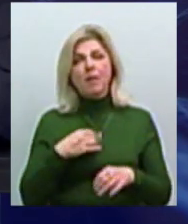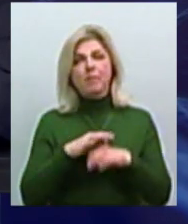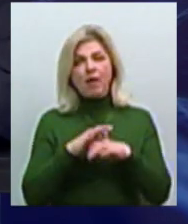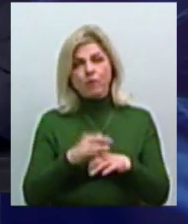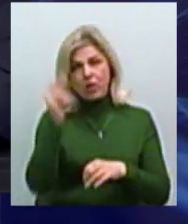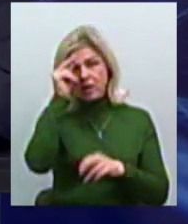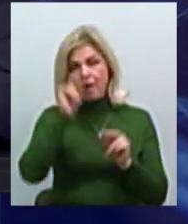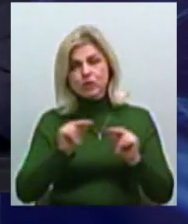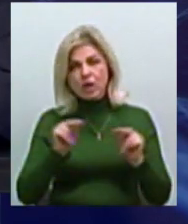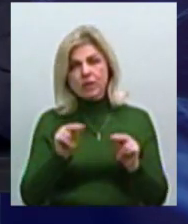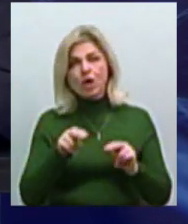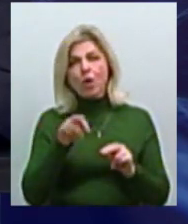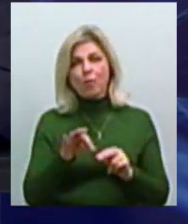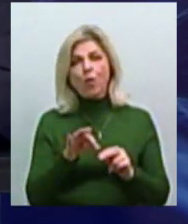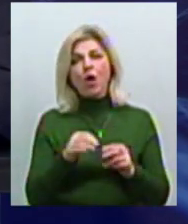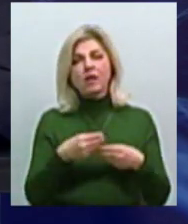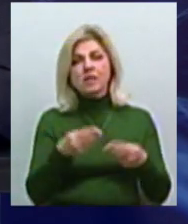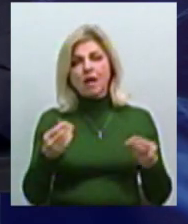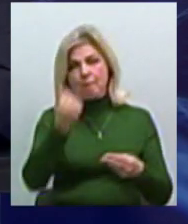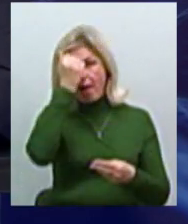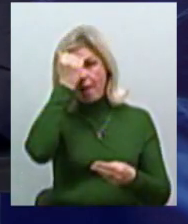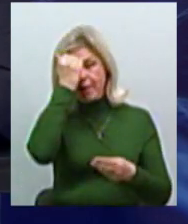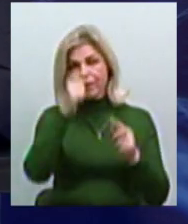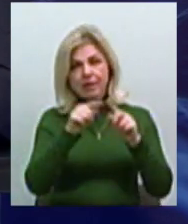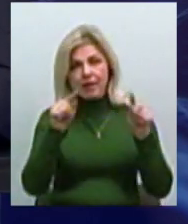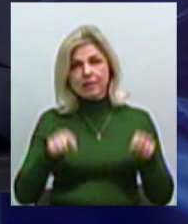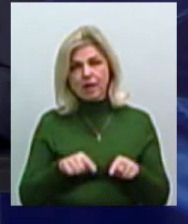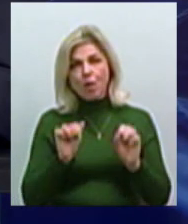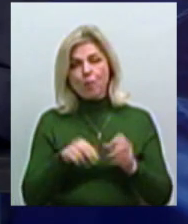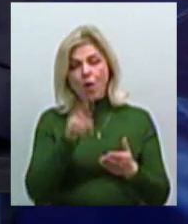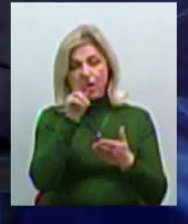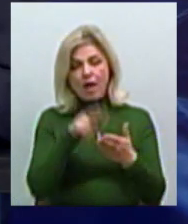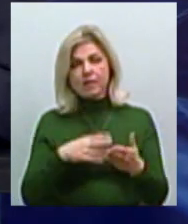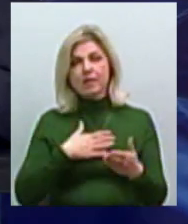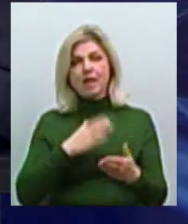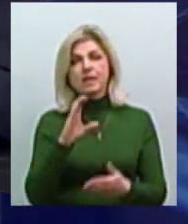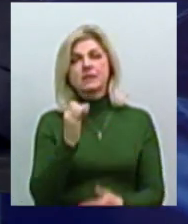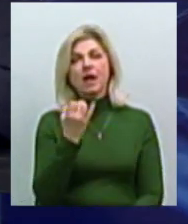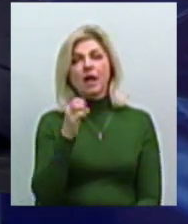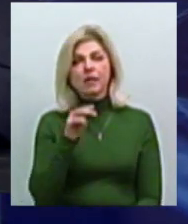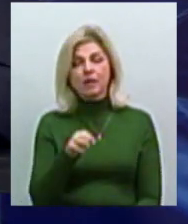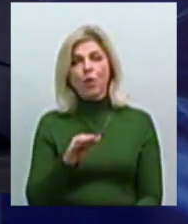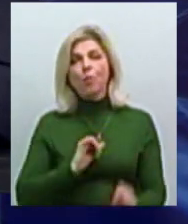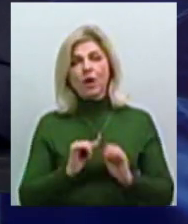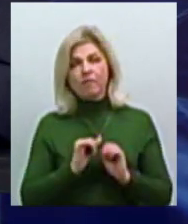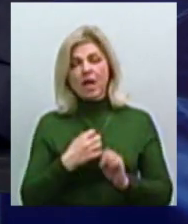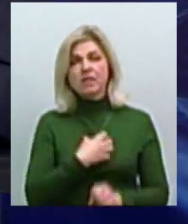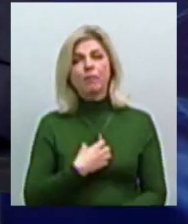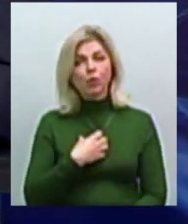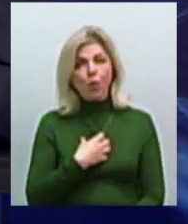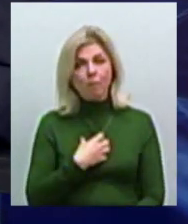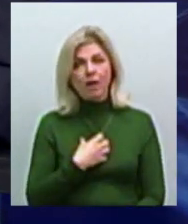населення посередством розробки пам'яток, які можна оглянути на нашому сайті управління, на сайті горосполкому.